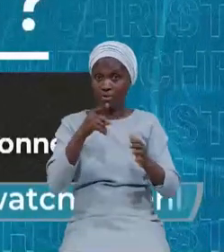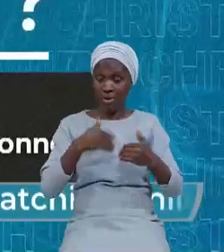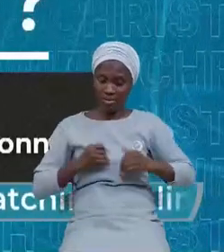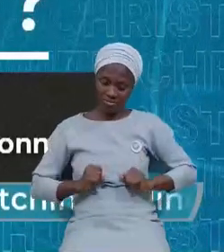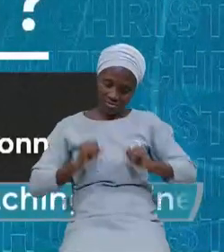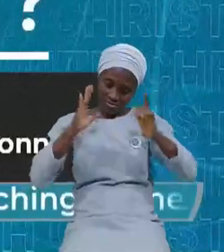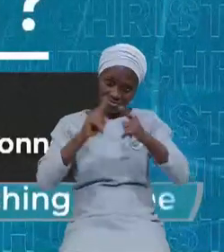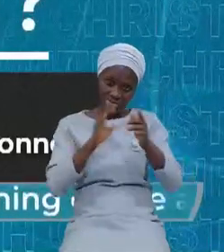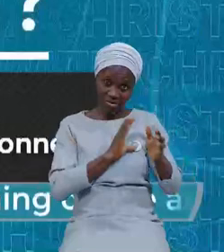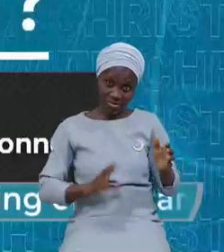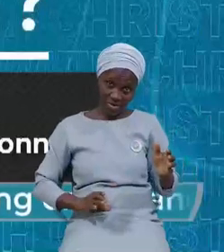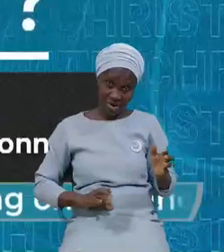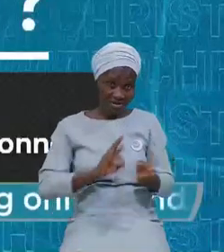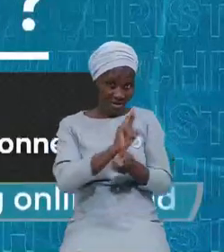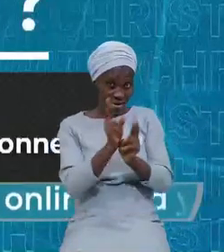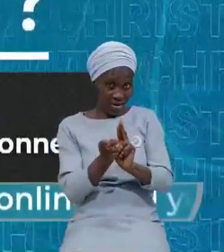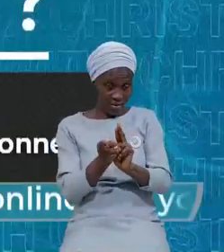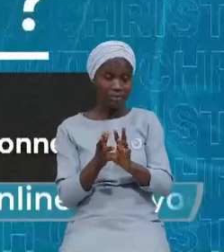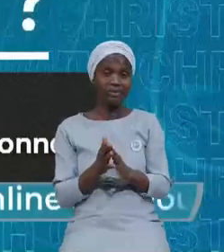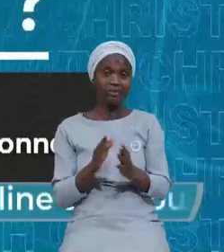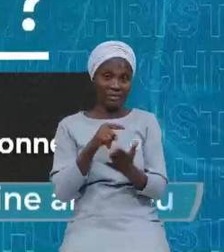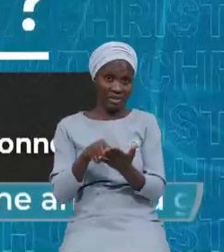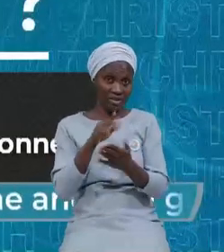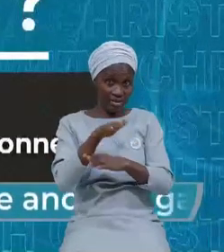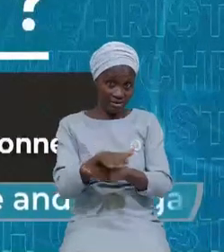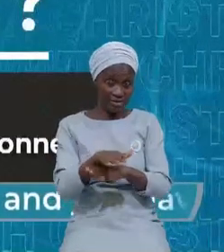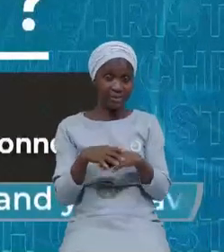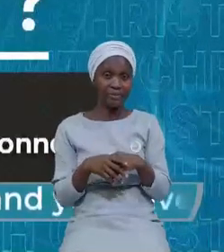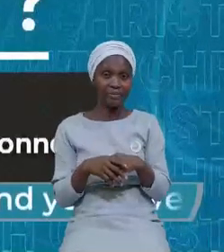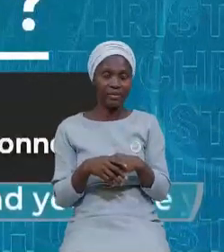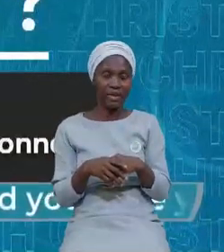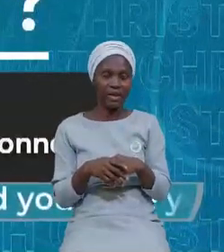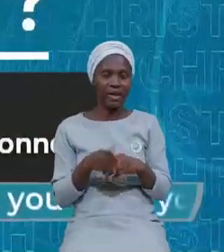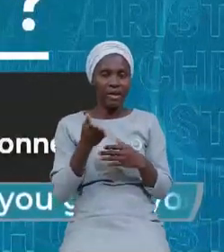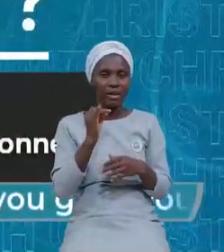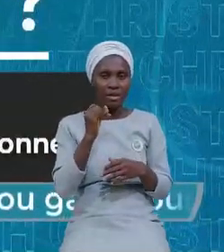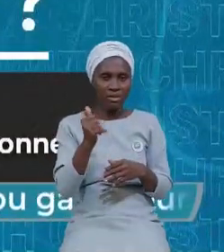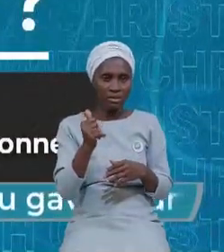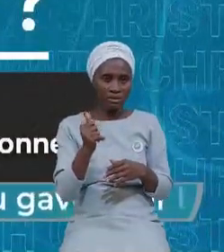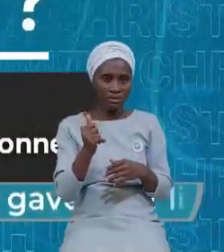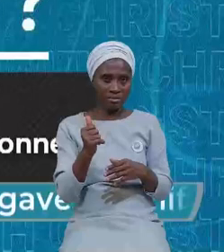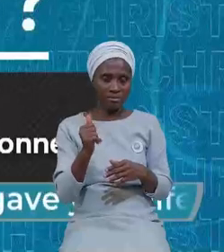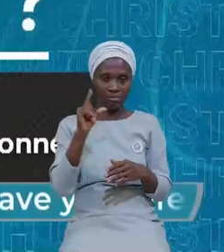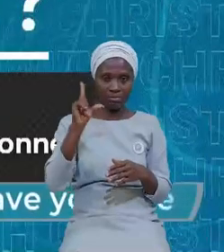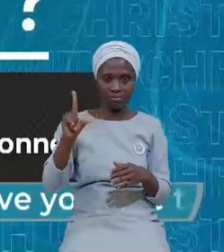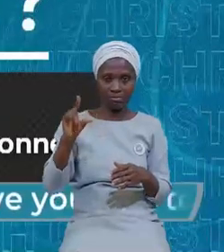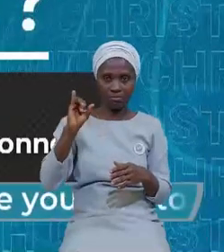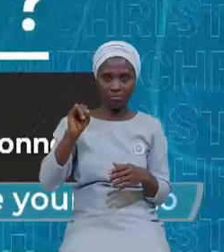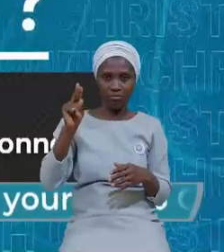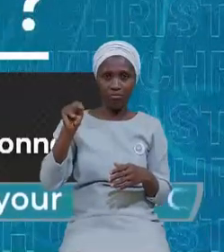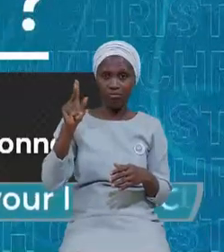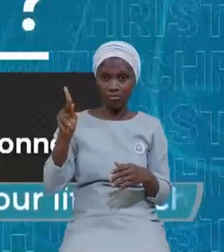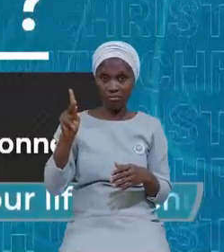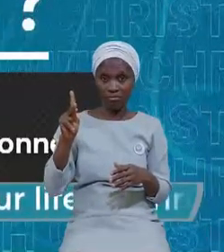donn votre vie à Christ après le message du pasteur ce soir il y a un lien qui